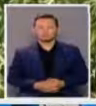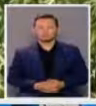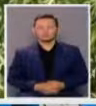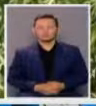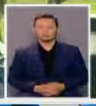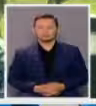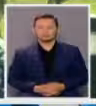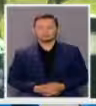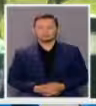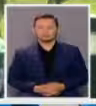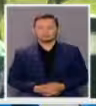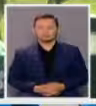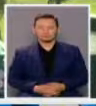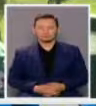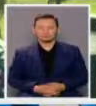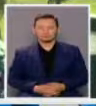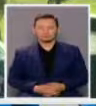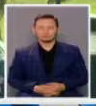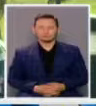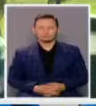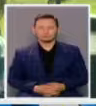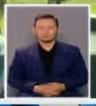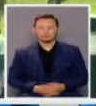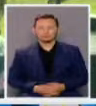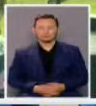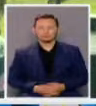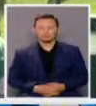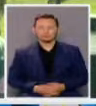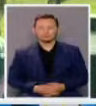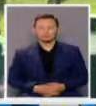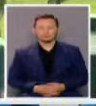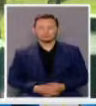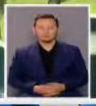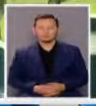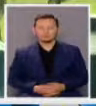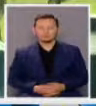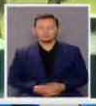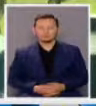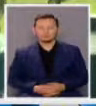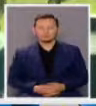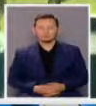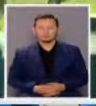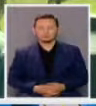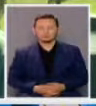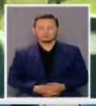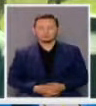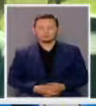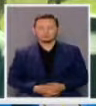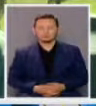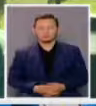принимает работать? Это все отделенно работает. Главное – дед на клепе работает. Но